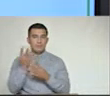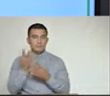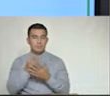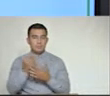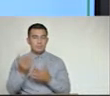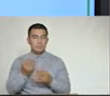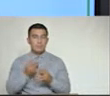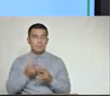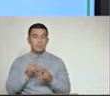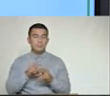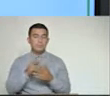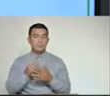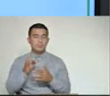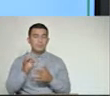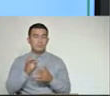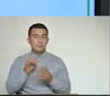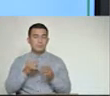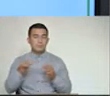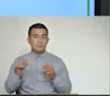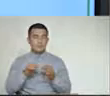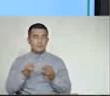tana ölçamı.